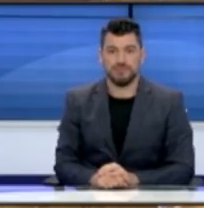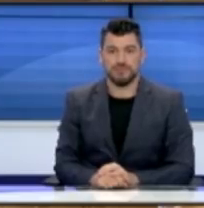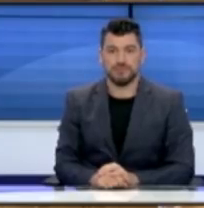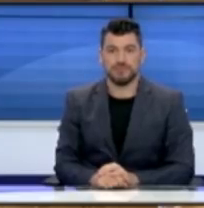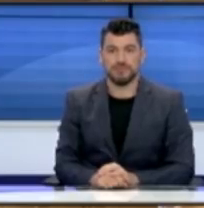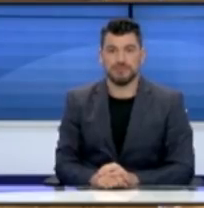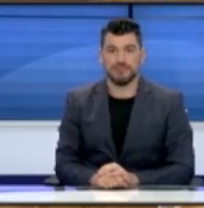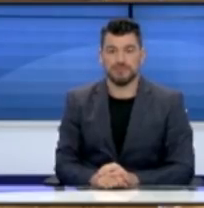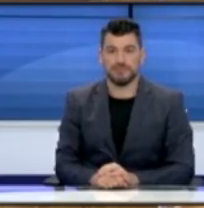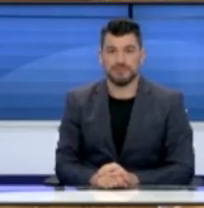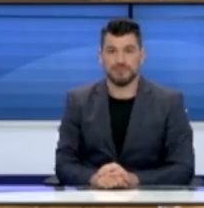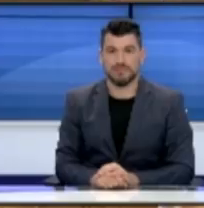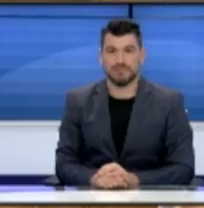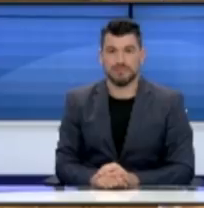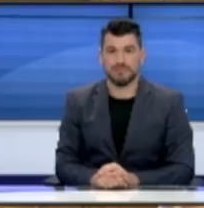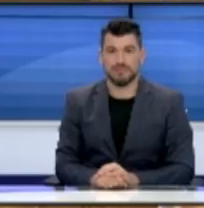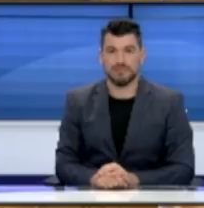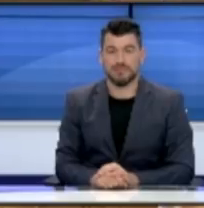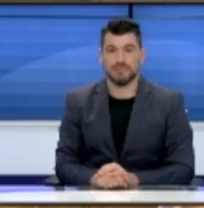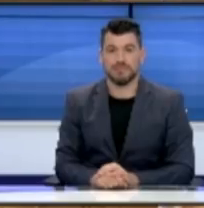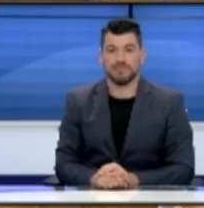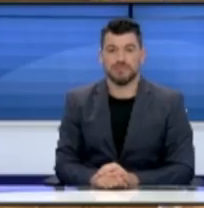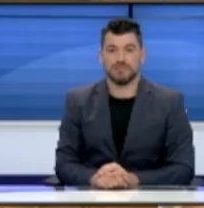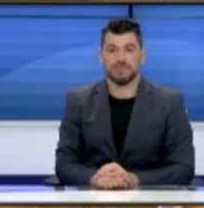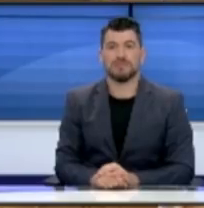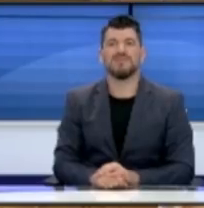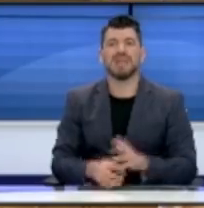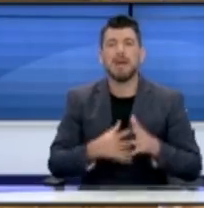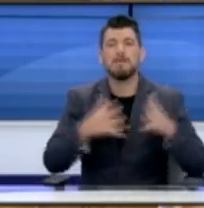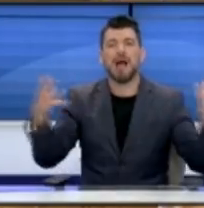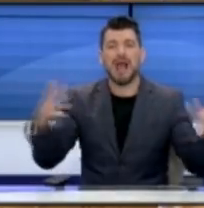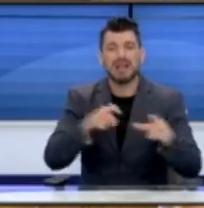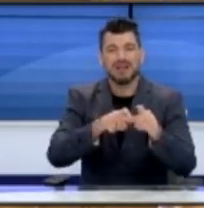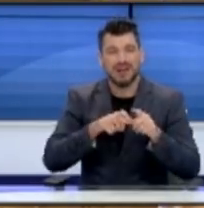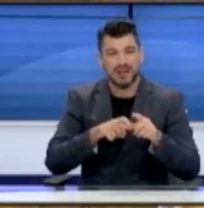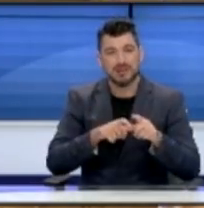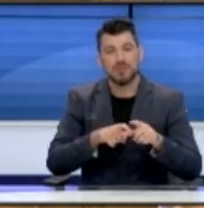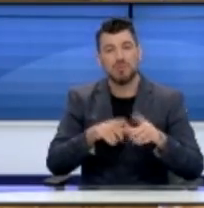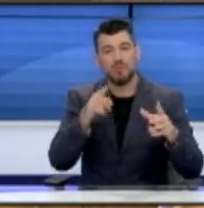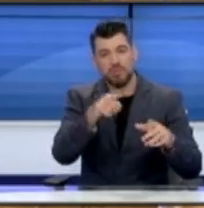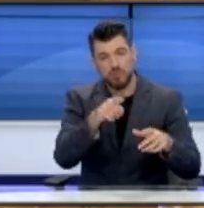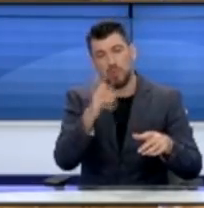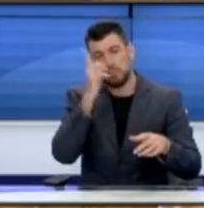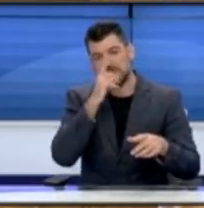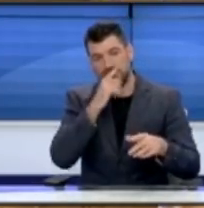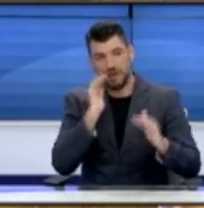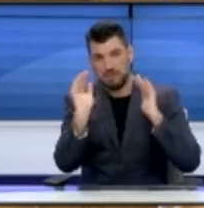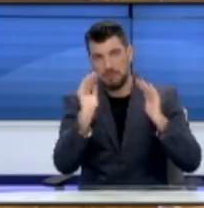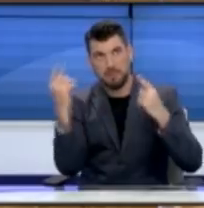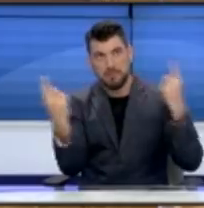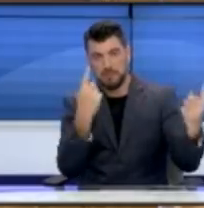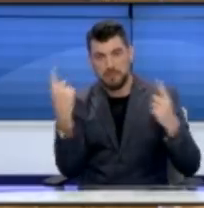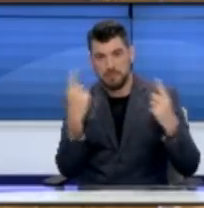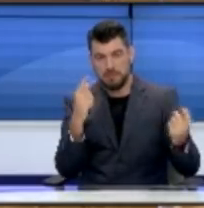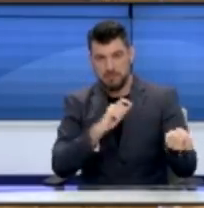λεγόμενης πράσινης ανάπτυξης, θα κατευθυνθούν και οι πόροι του Ταμείου Ανάκαμψης της Ευρωπαϊκής Ένωσης. Δεν είναι τυχαίο που